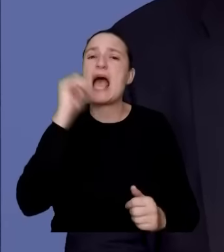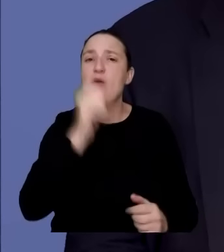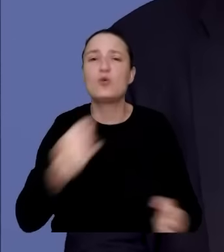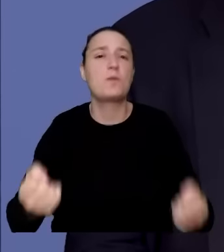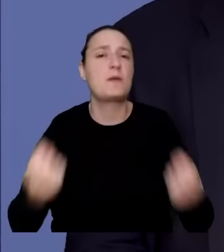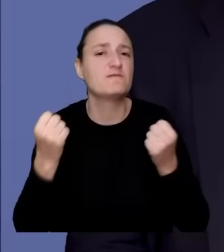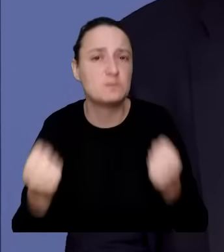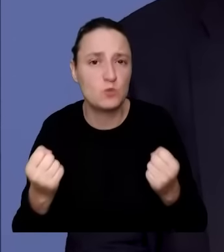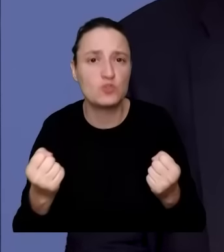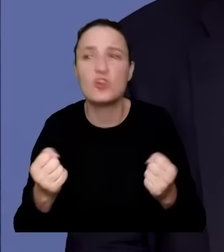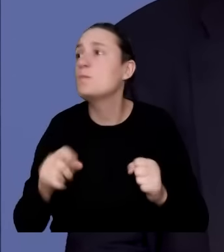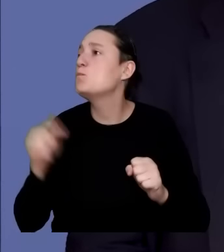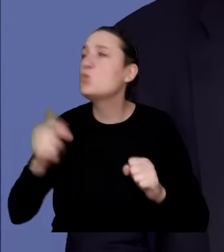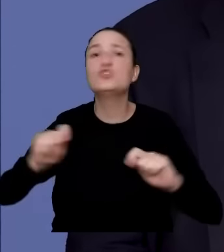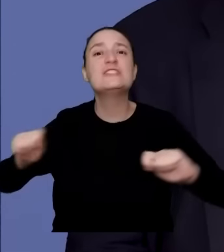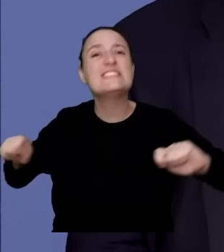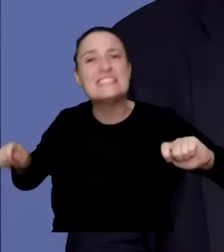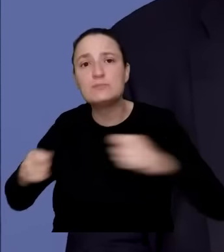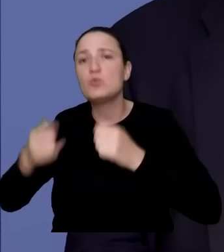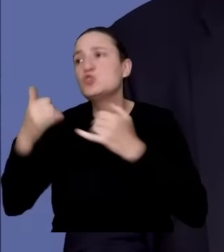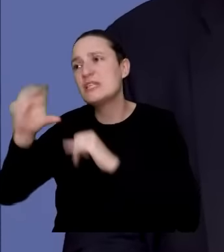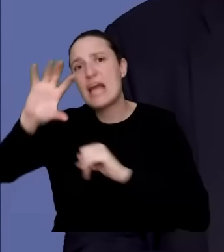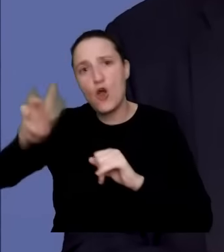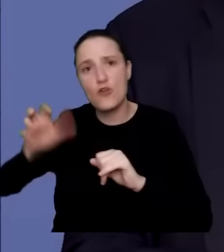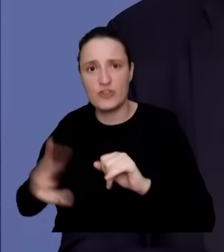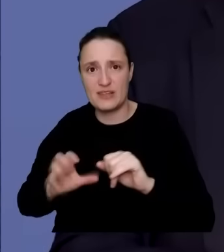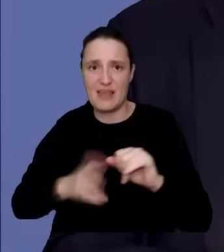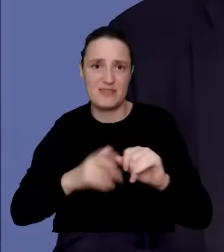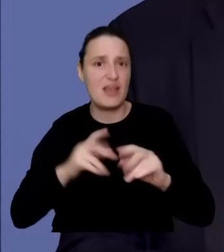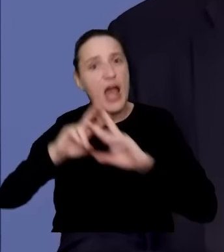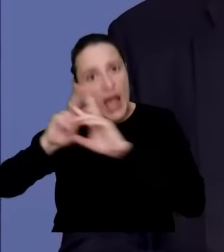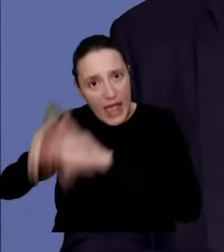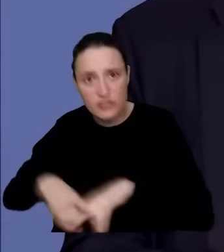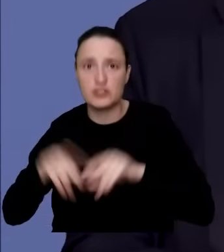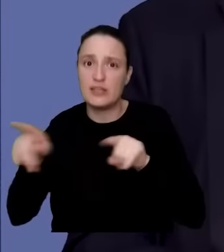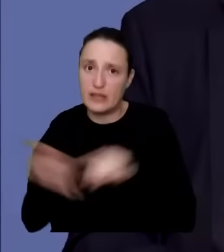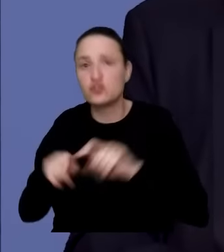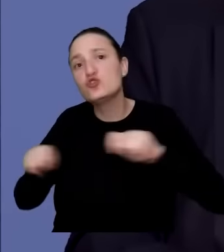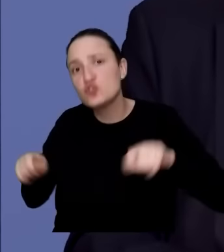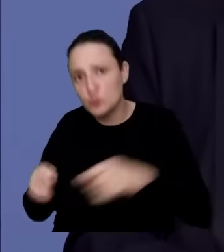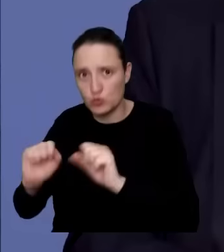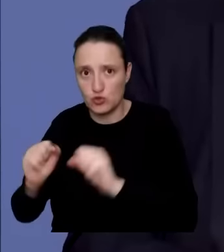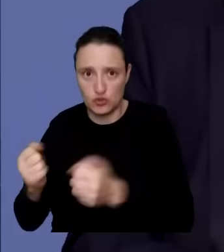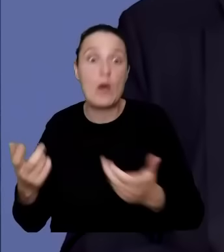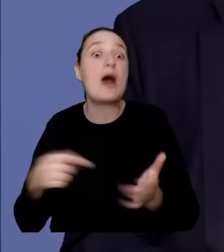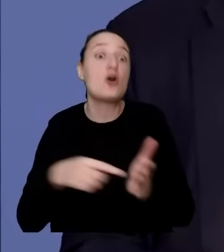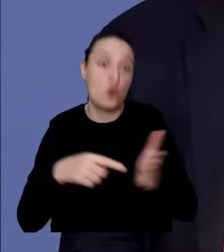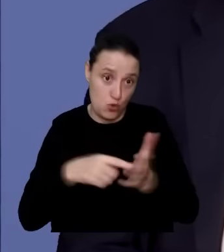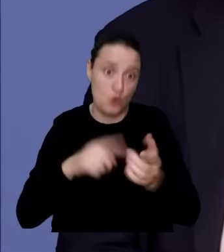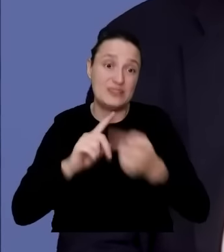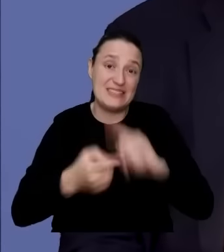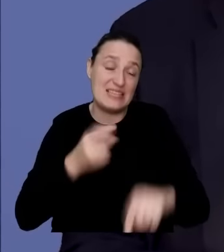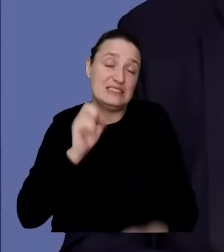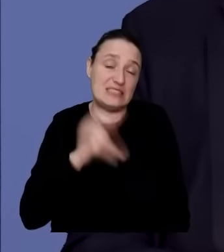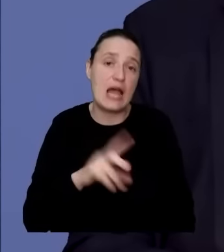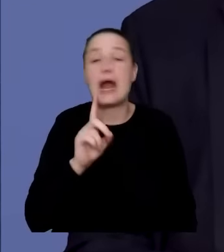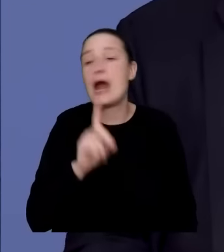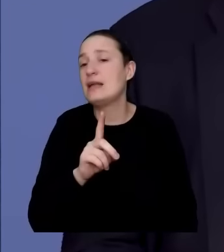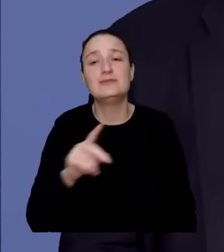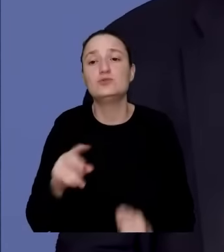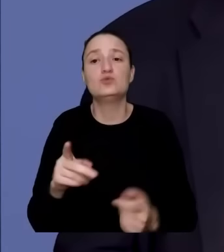zmusić wszystkie kontynenty do takiego działania i wtedy to będzie być może miało sens ale nie spowoduje że my